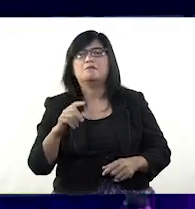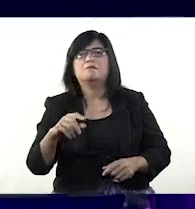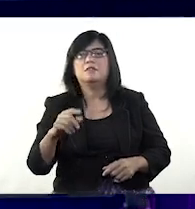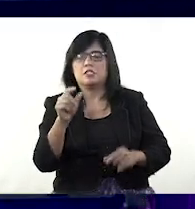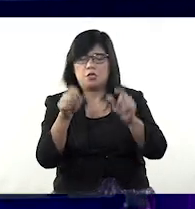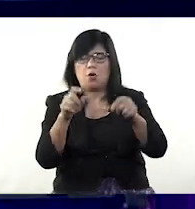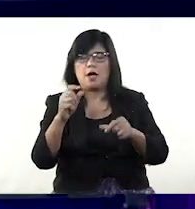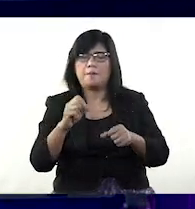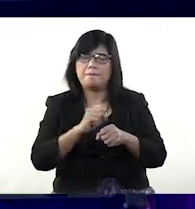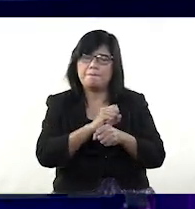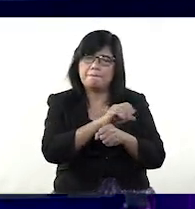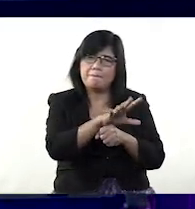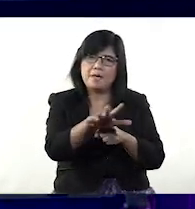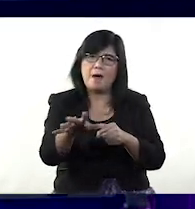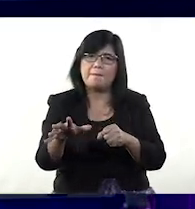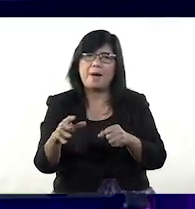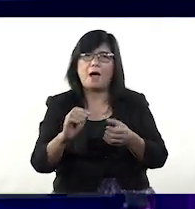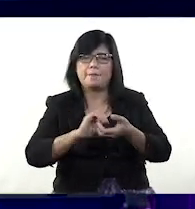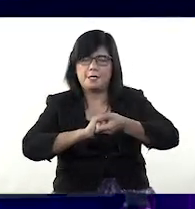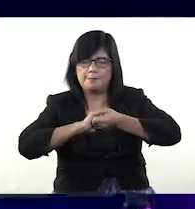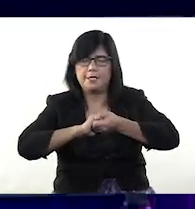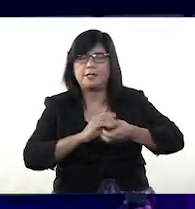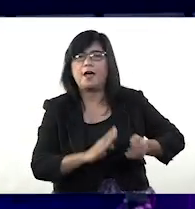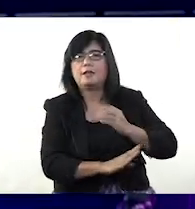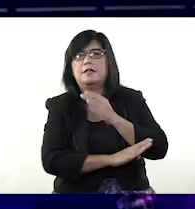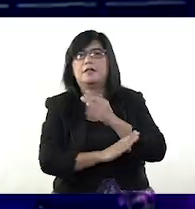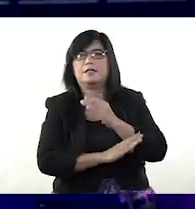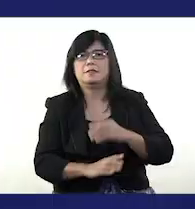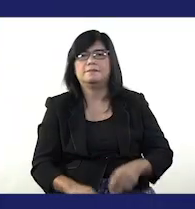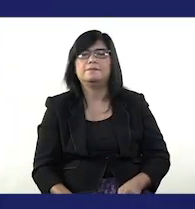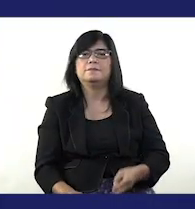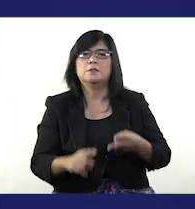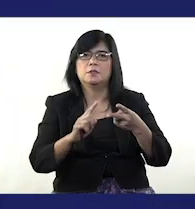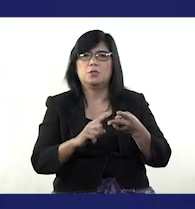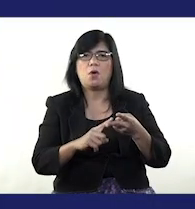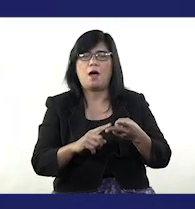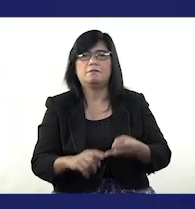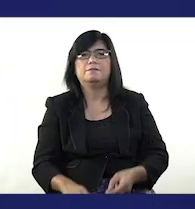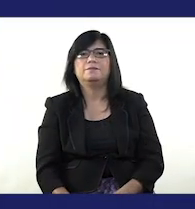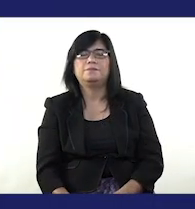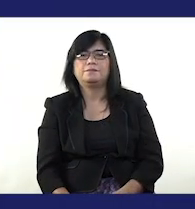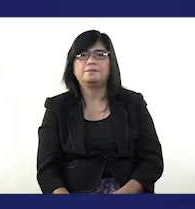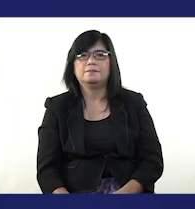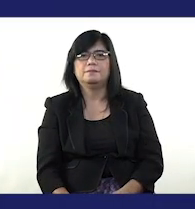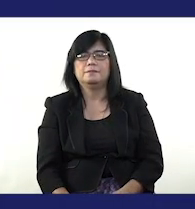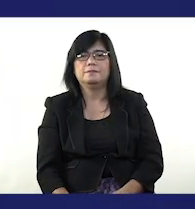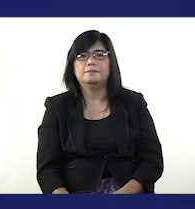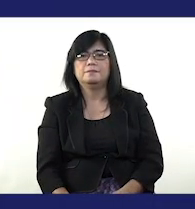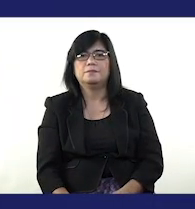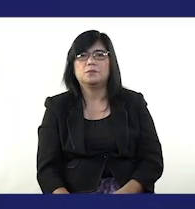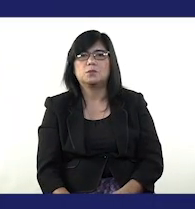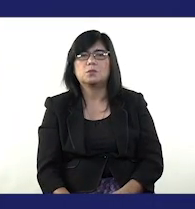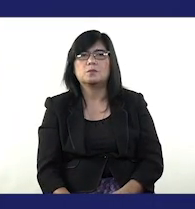berdampak seorang menjadi Mitra negerinya yang kedua Hai modal utama seorang dapat menghormati pemerintah